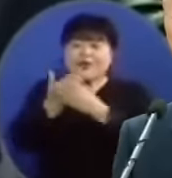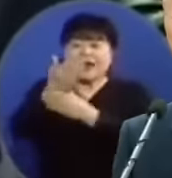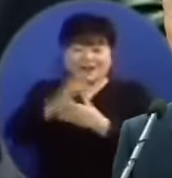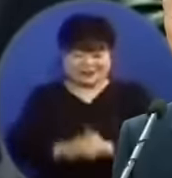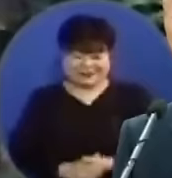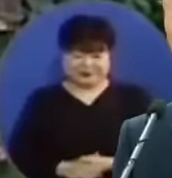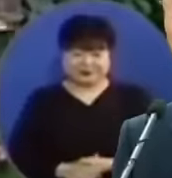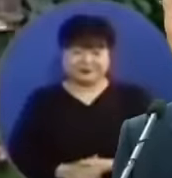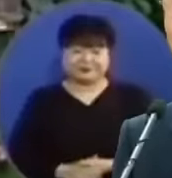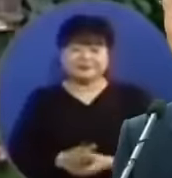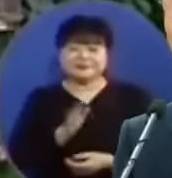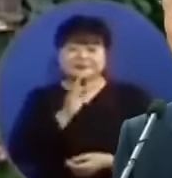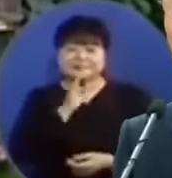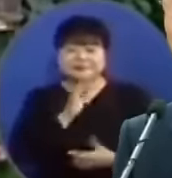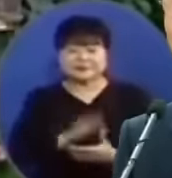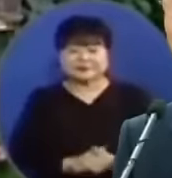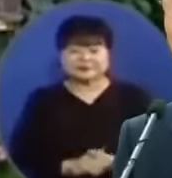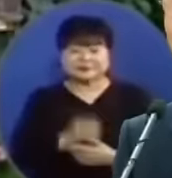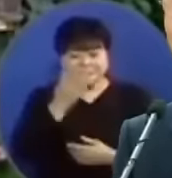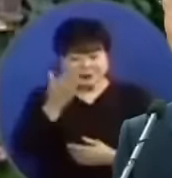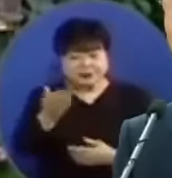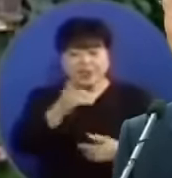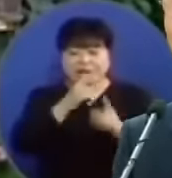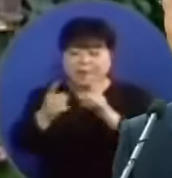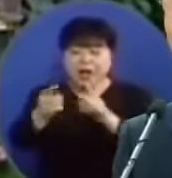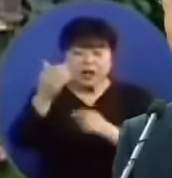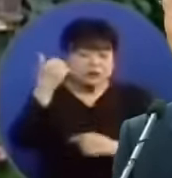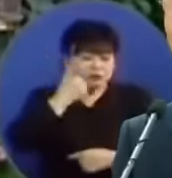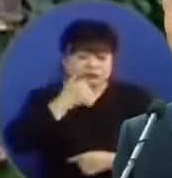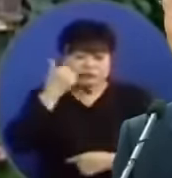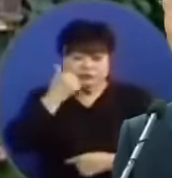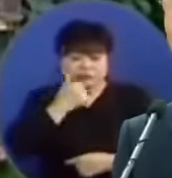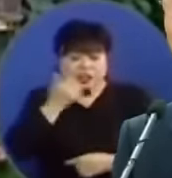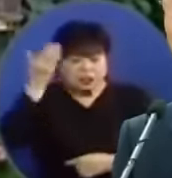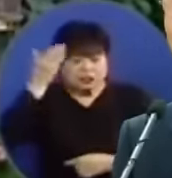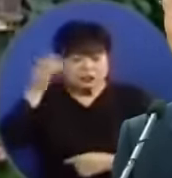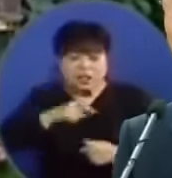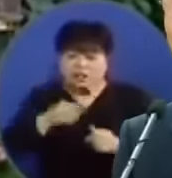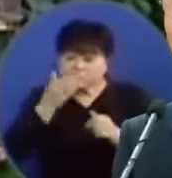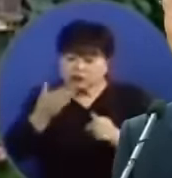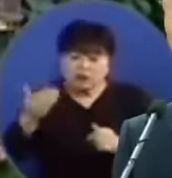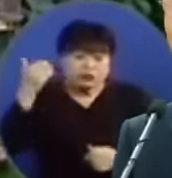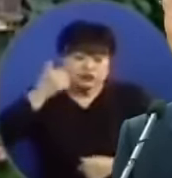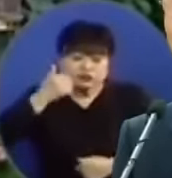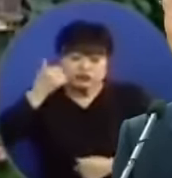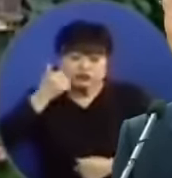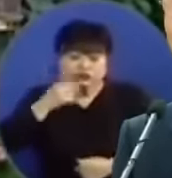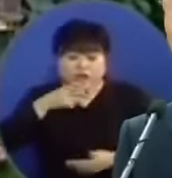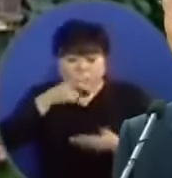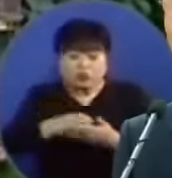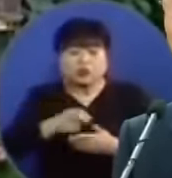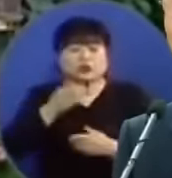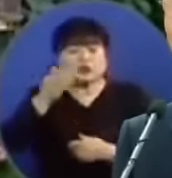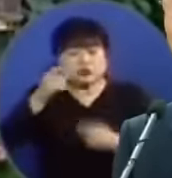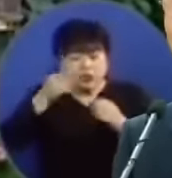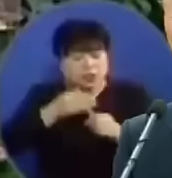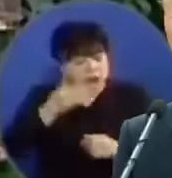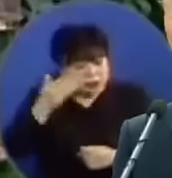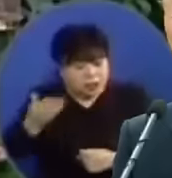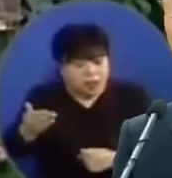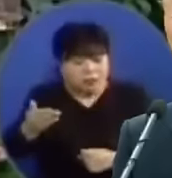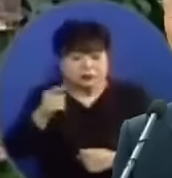이사야 28장 9절로 12절에 보면 그들의 이르기를 그가 누구에게 지식을 가르치며 누구에게 도를 전하여 깨닫게